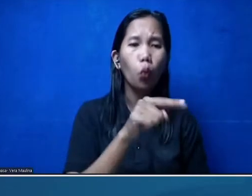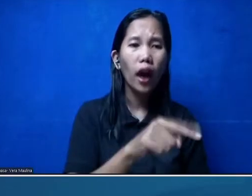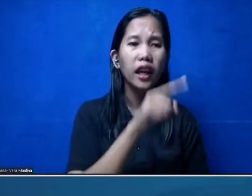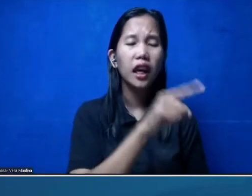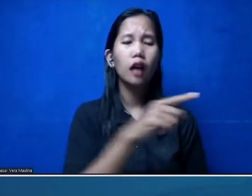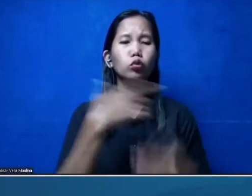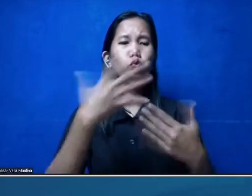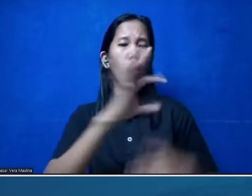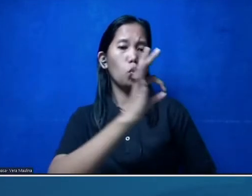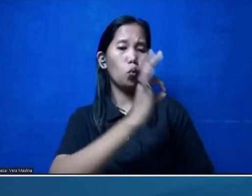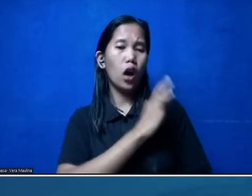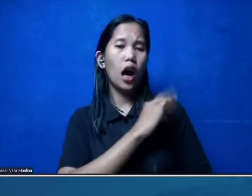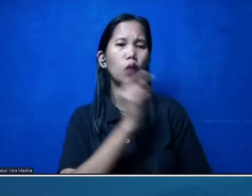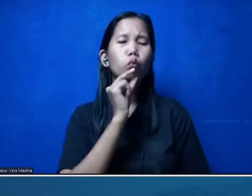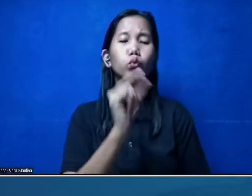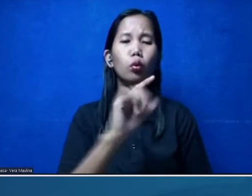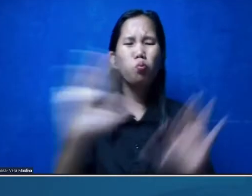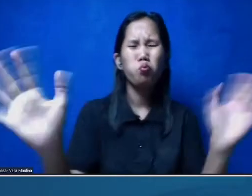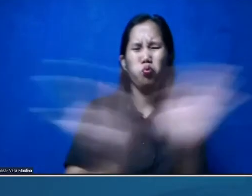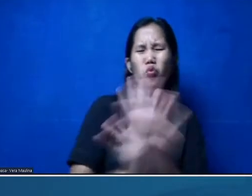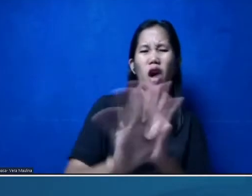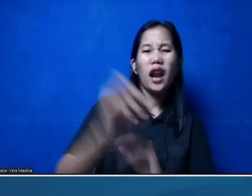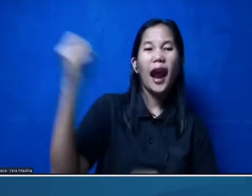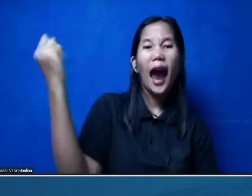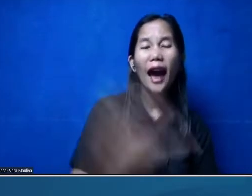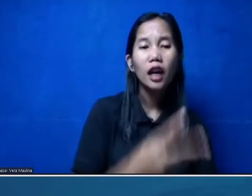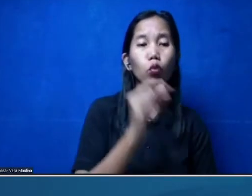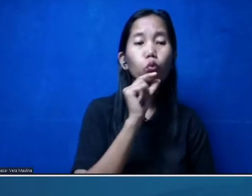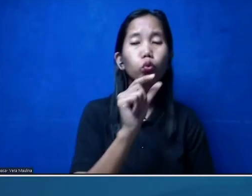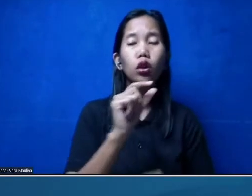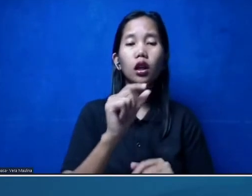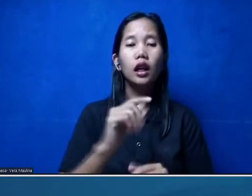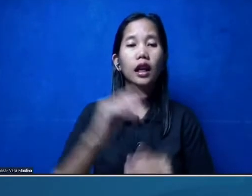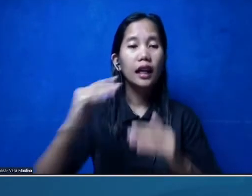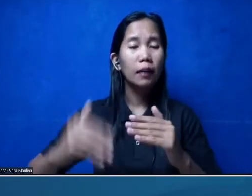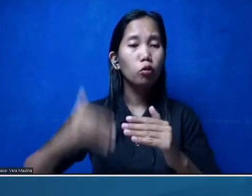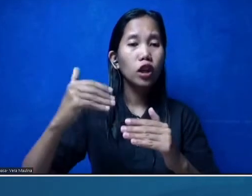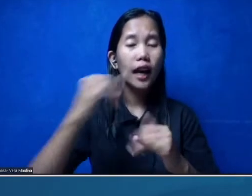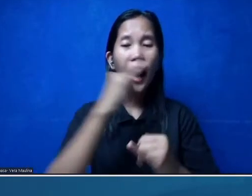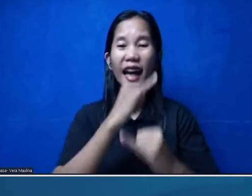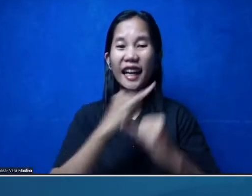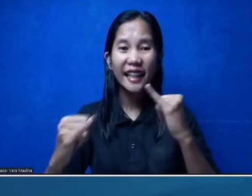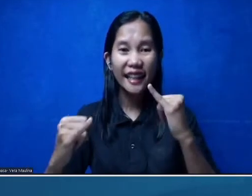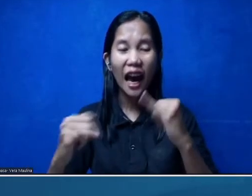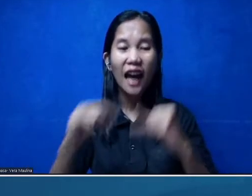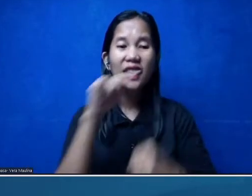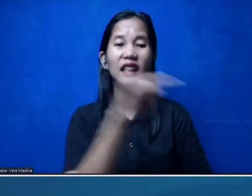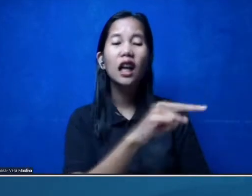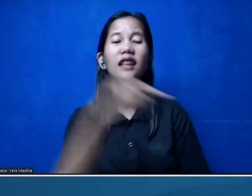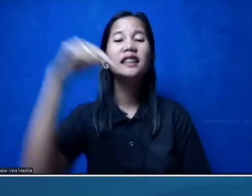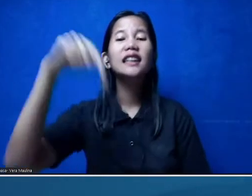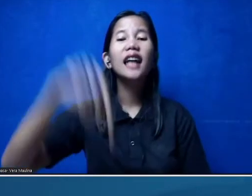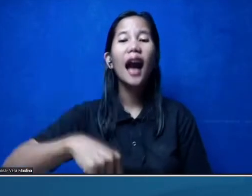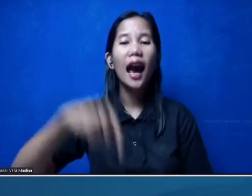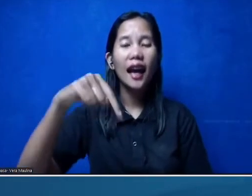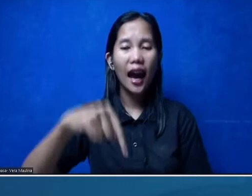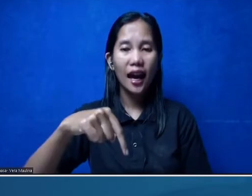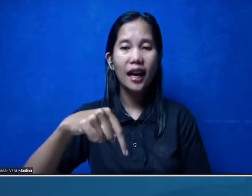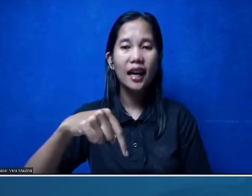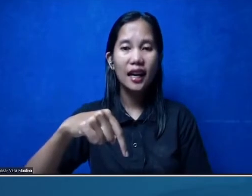bergelar nya lagi namanya setan atau iblis dan biar kalah berperang dan dikatakan